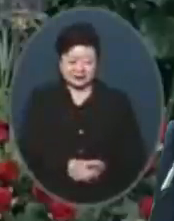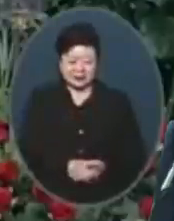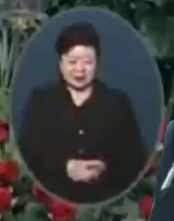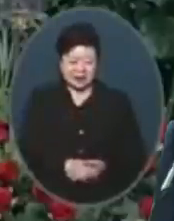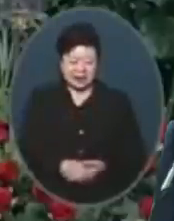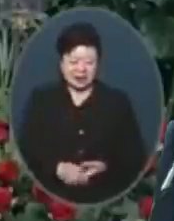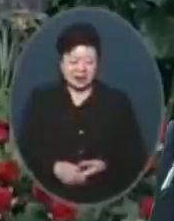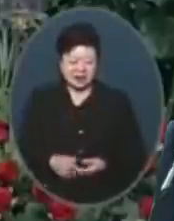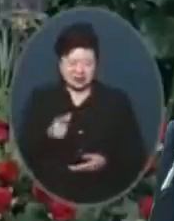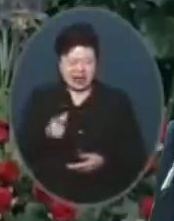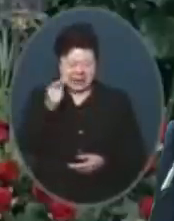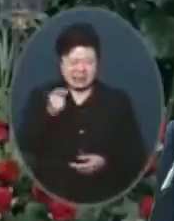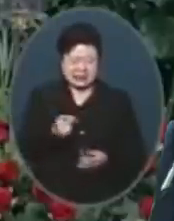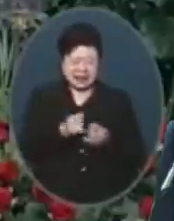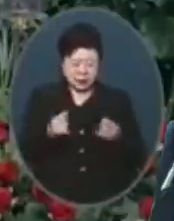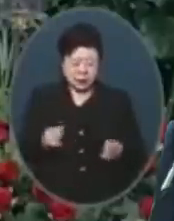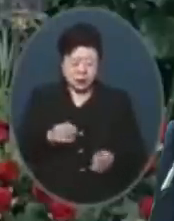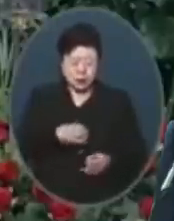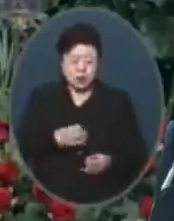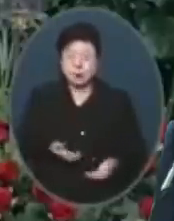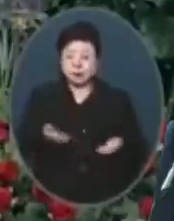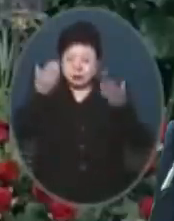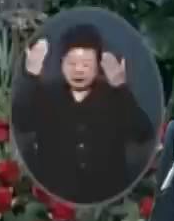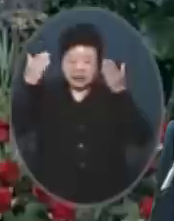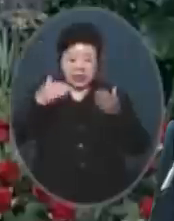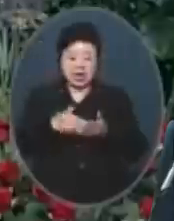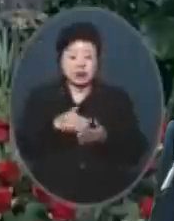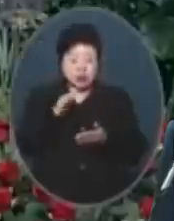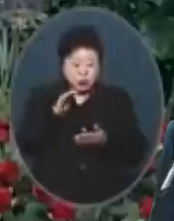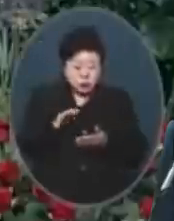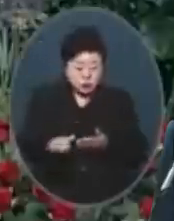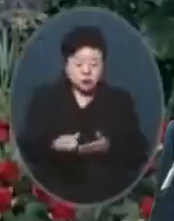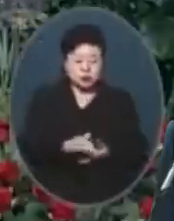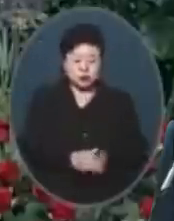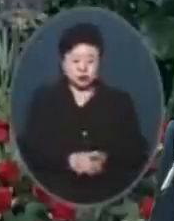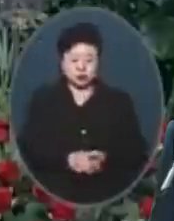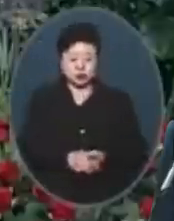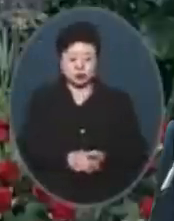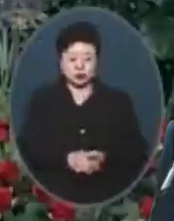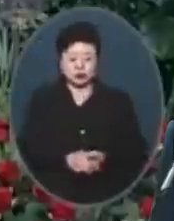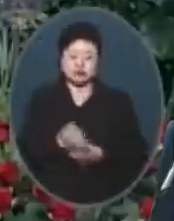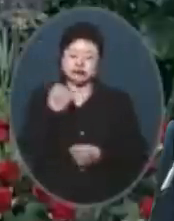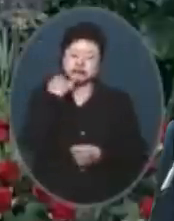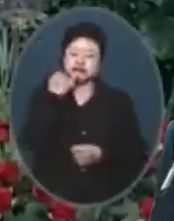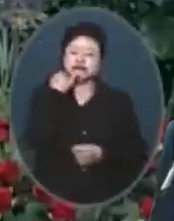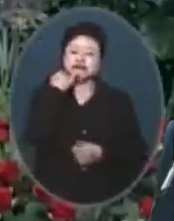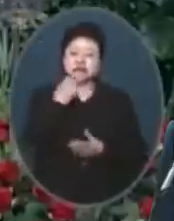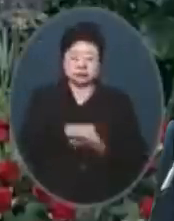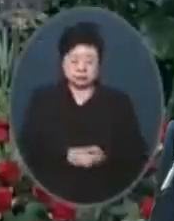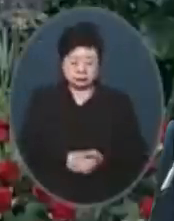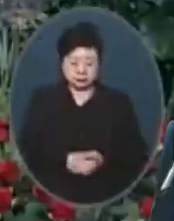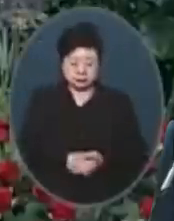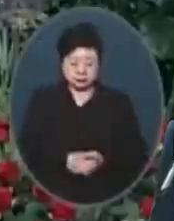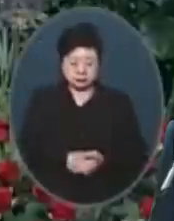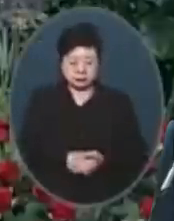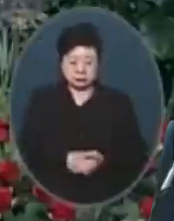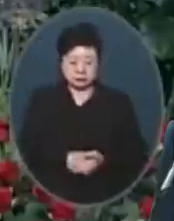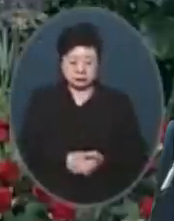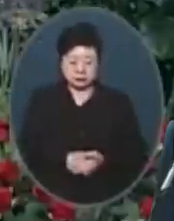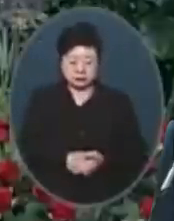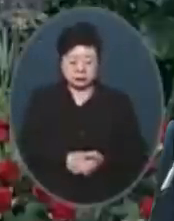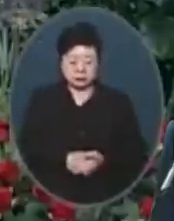대담한 사람은 위험이 다 지나고 난 다음에 아, 그게 그렇게 무서웠던 것이구나 그렇게 말합니다.